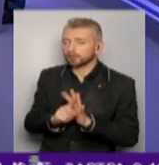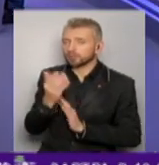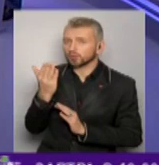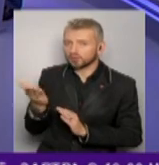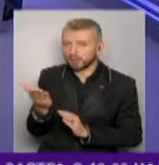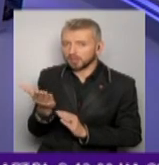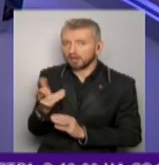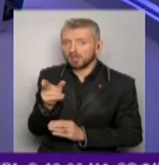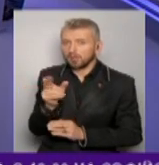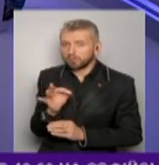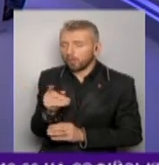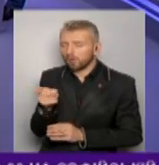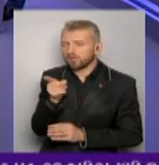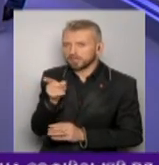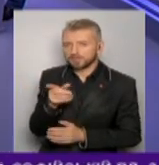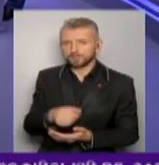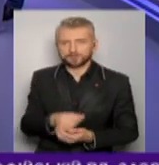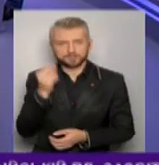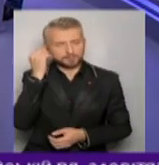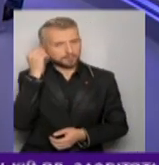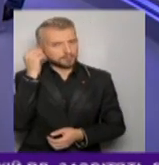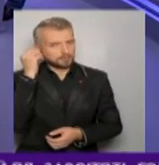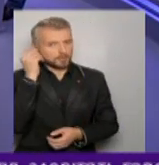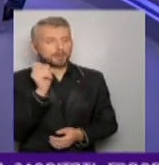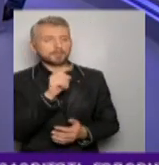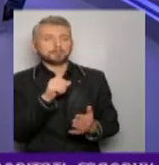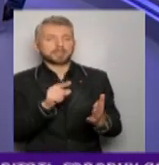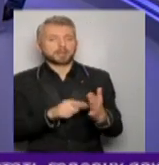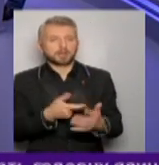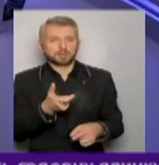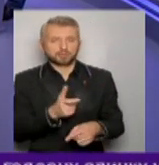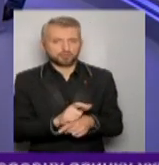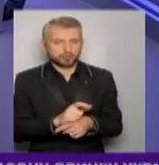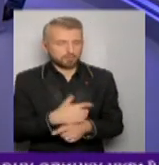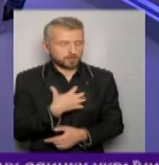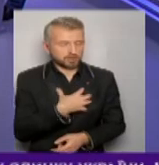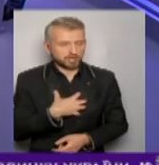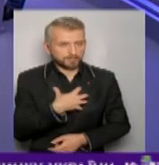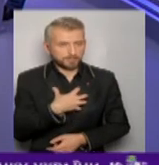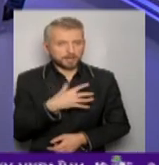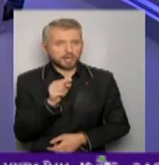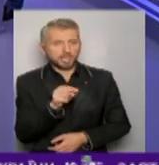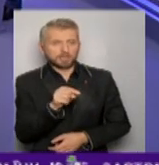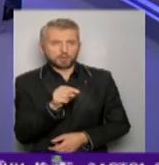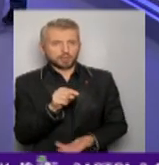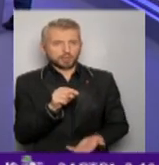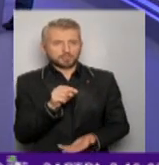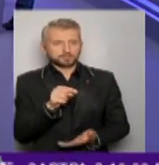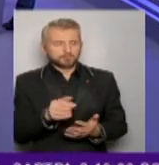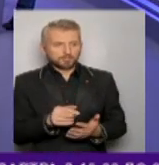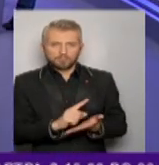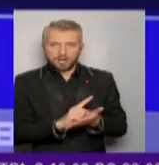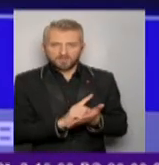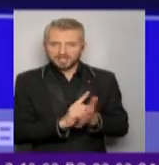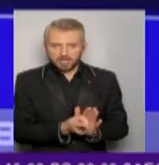по хвилині-дві, будь ласка. Питання, знову ж таки, надзвичайно важливе. Воно не відкладне